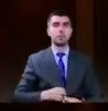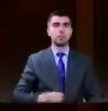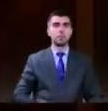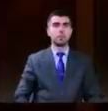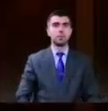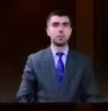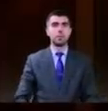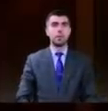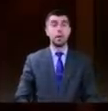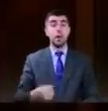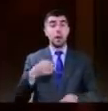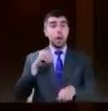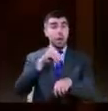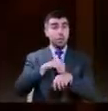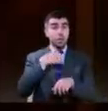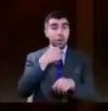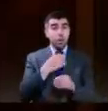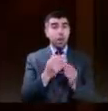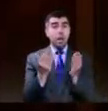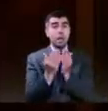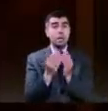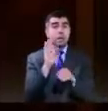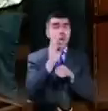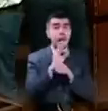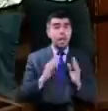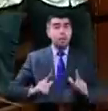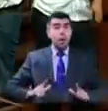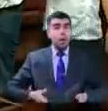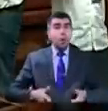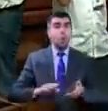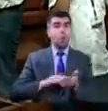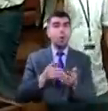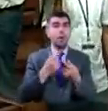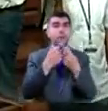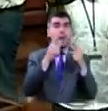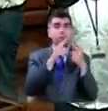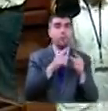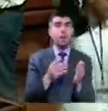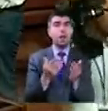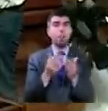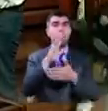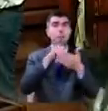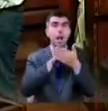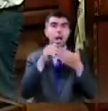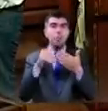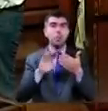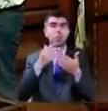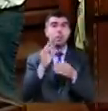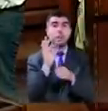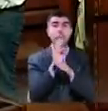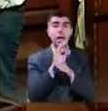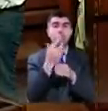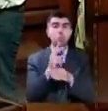وفي مجال التعليم تم الاهتمام بتكييف البرامج والمناهج الدراسية وبرامج تكوين الأطر التربوية من مدرسات ومدرسين